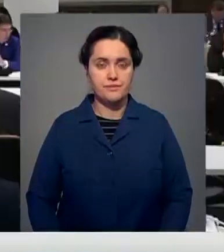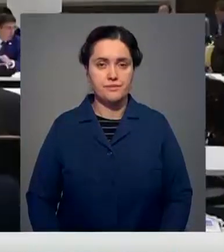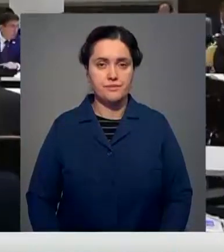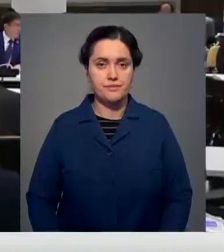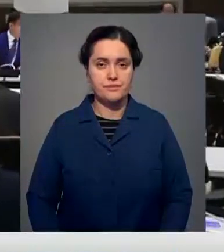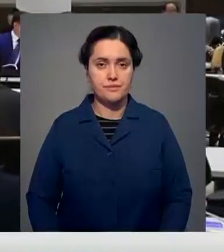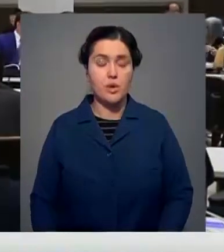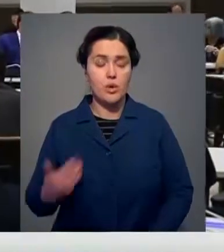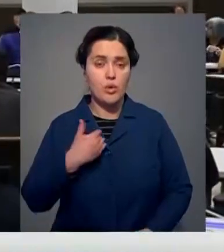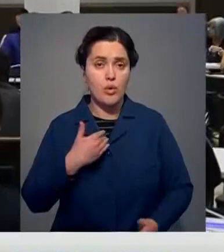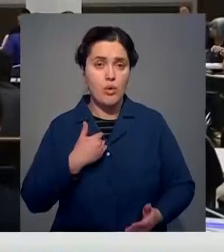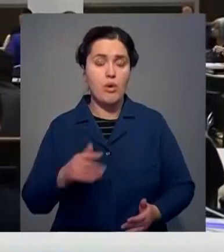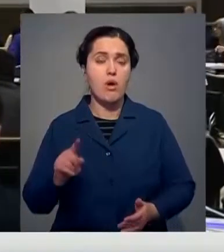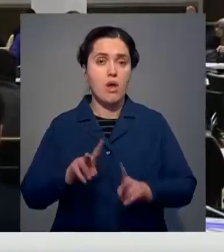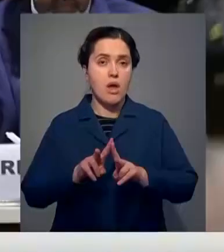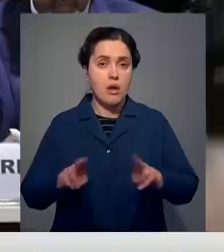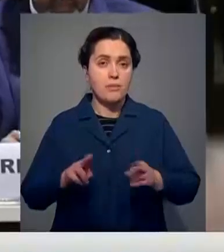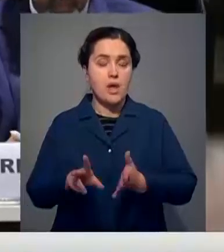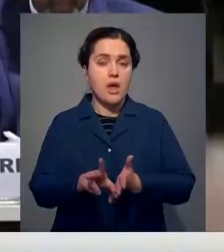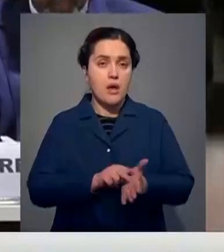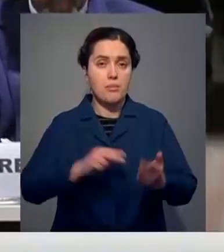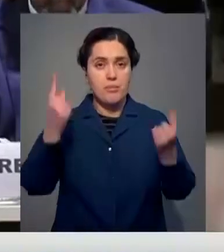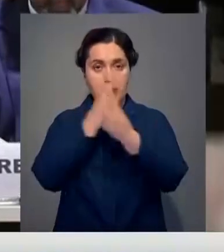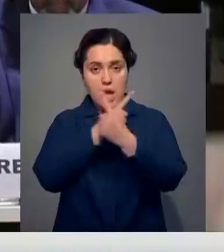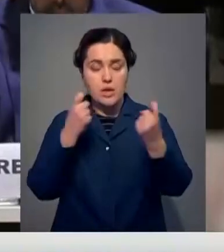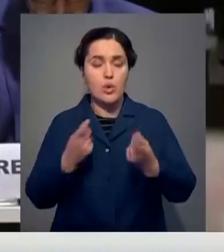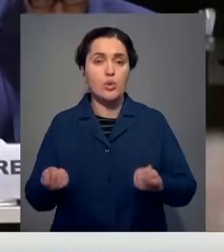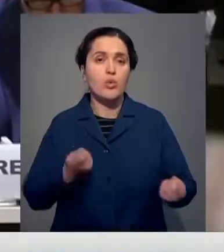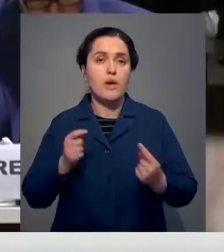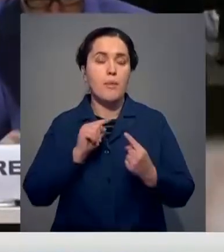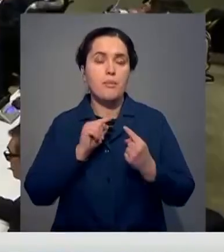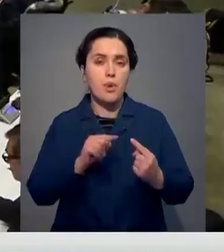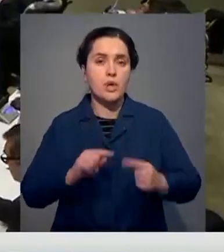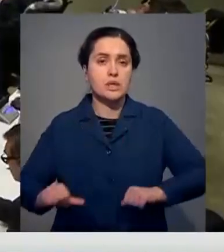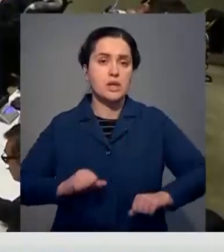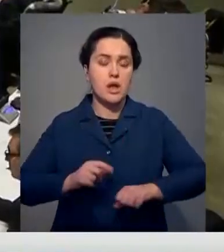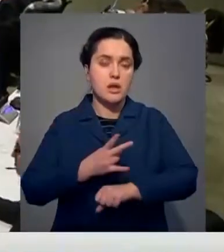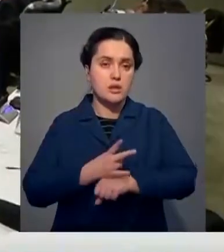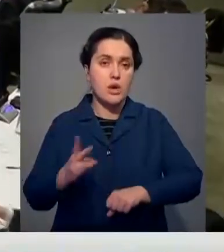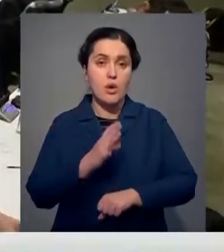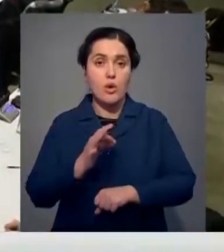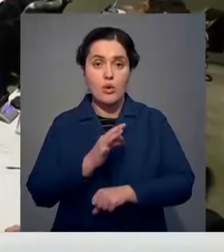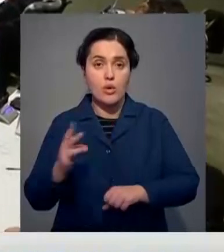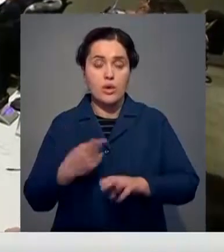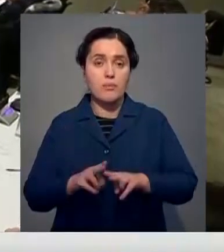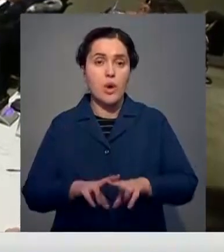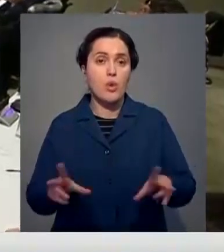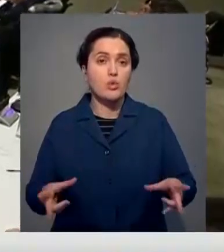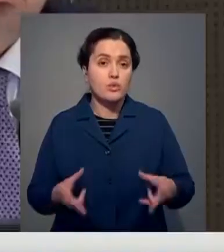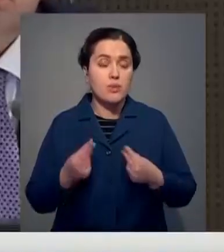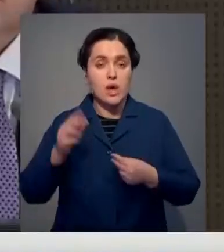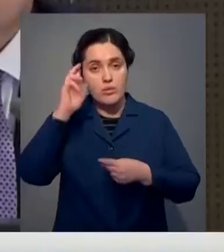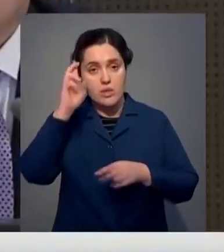Последовать примеру Казахстана призывают сегодня руководители контртеррористического управления Организации Объединенных Наций. Успешная гуманитарная акция